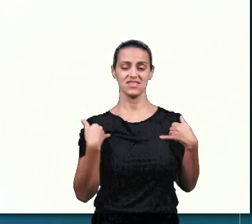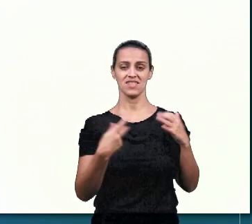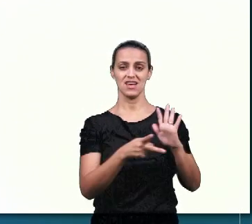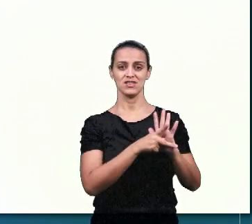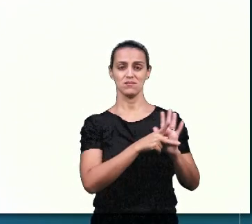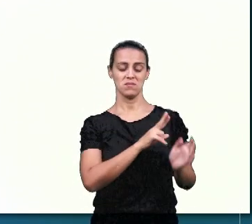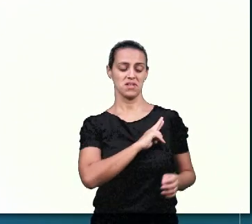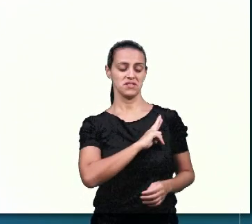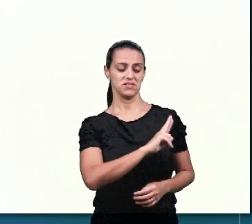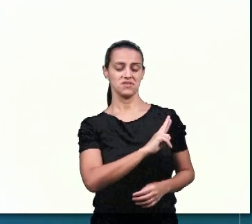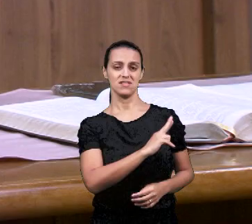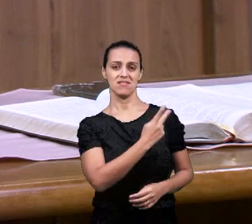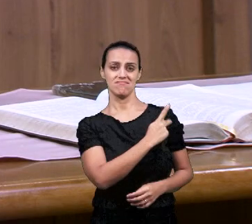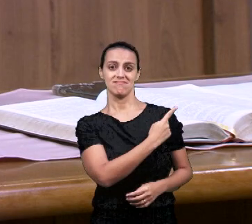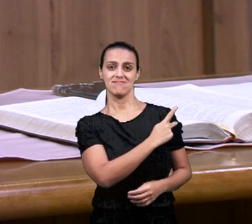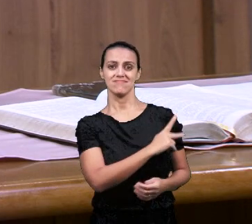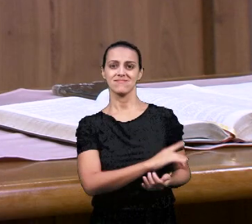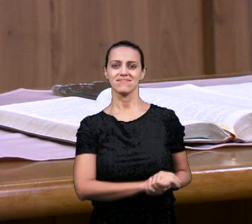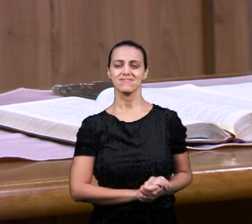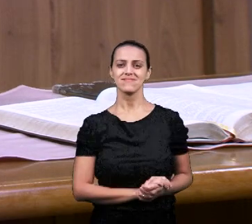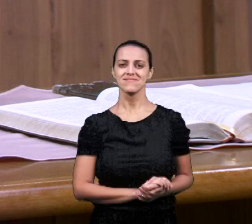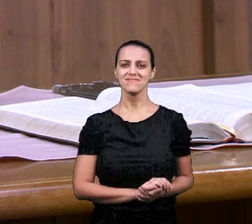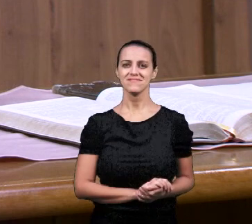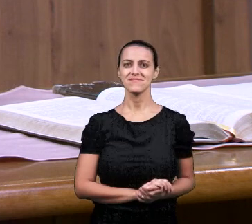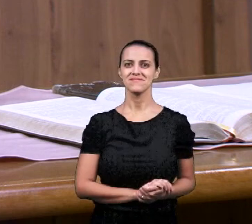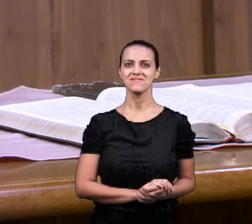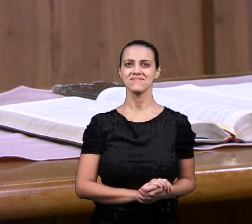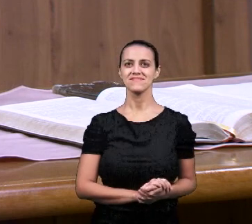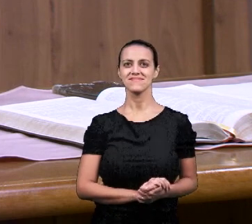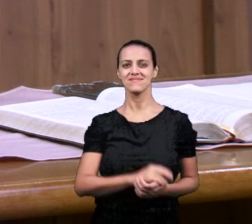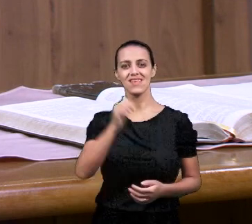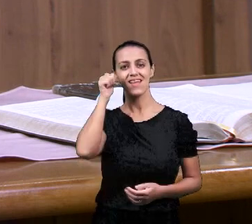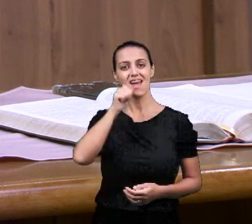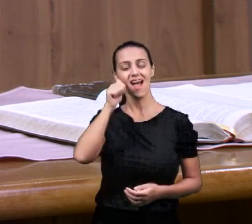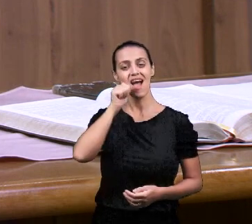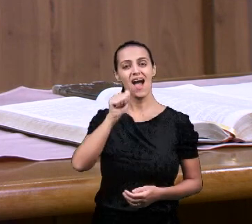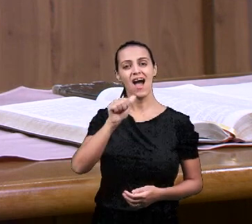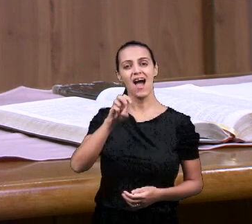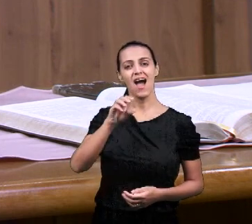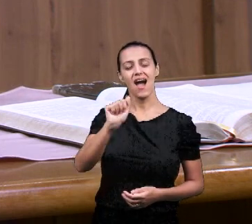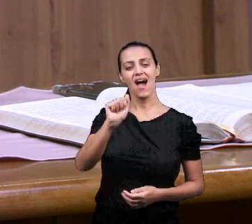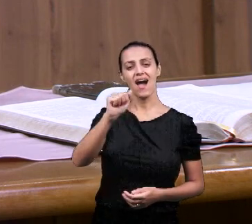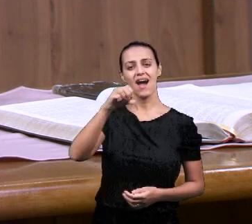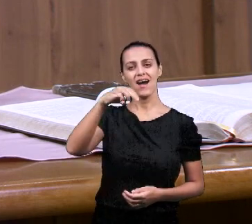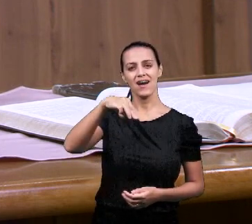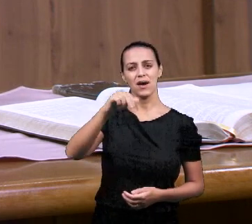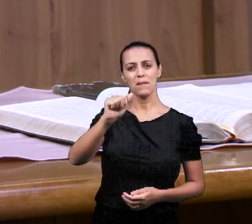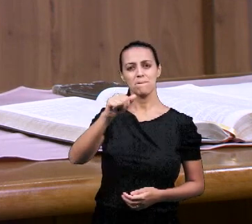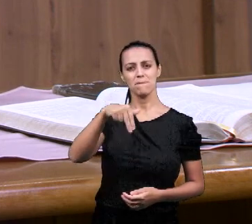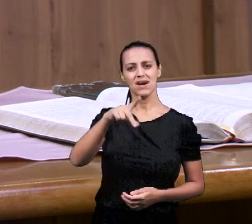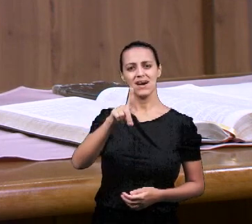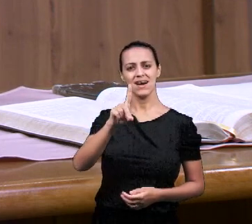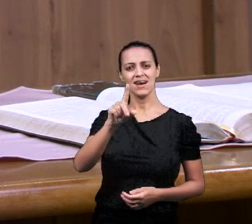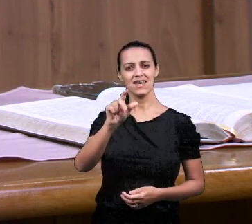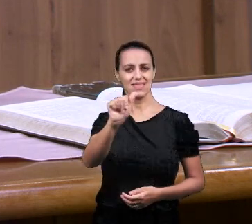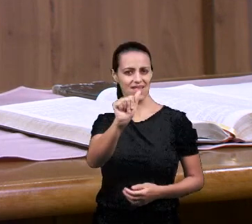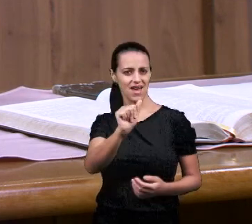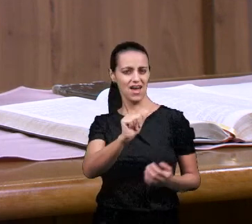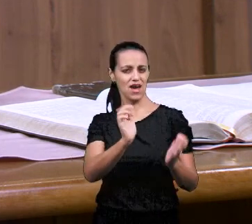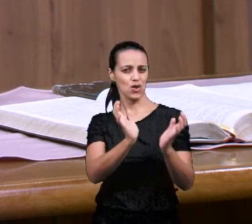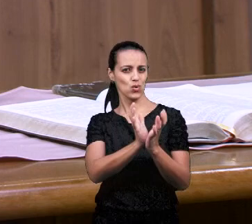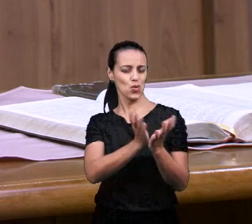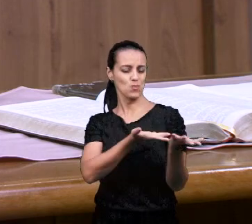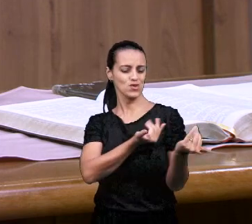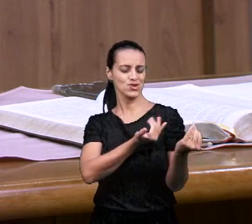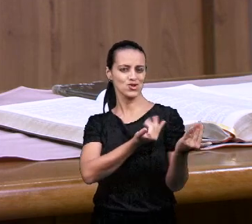vanité religieuse? Cette réponse, elle sera donnée par notre sœur Amanda Kelly, le groupe de jeunes de